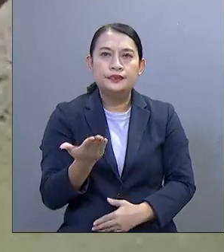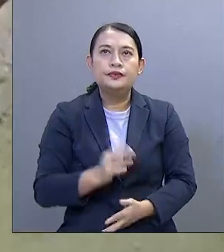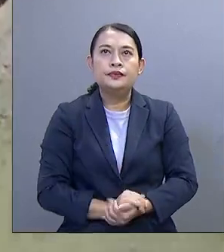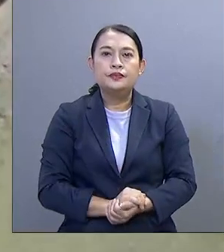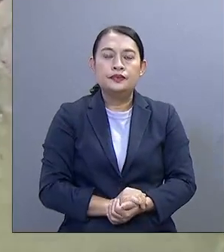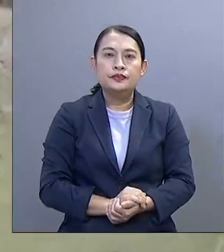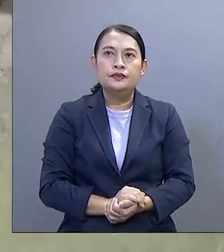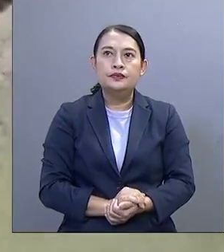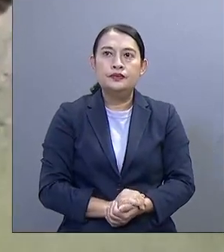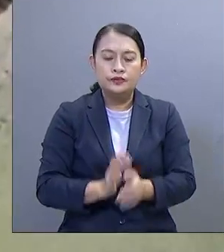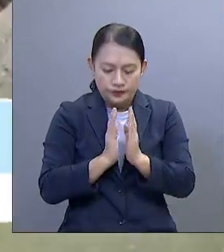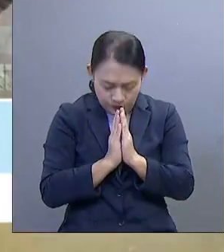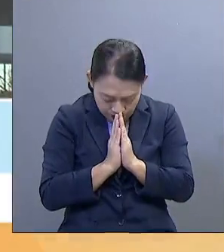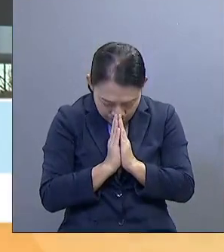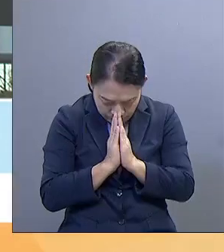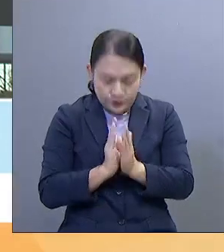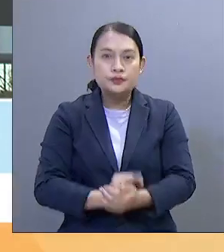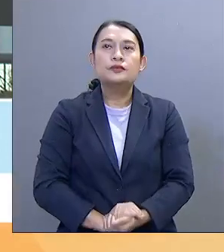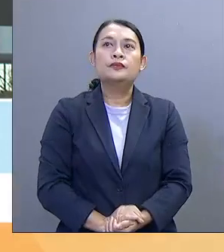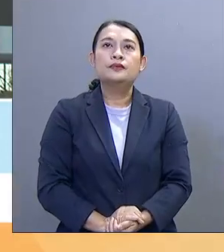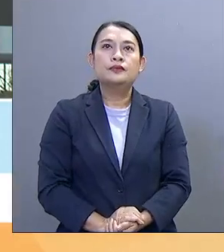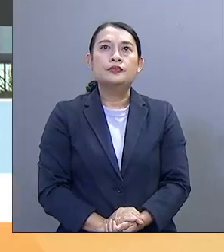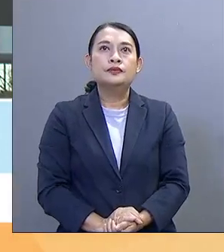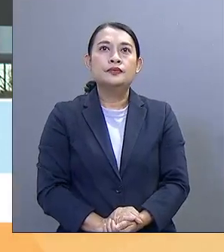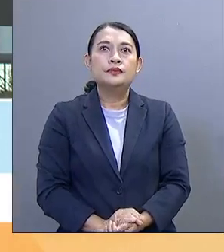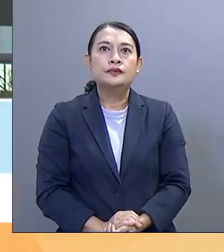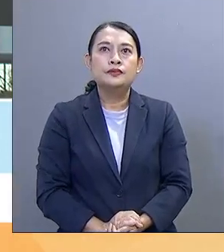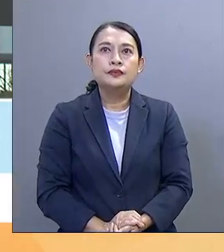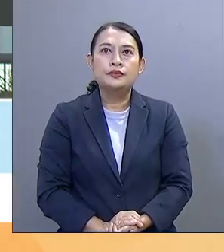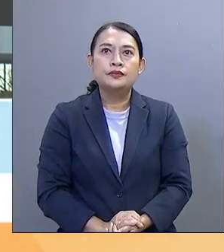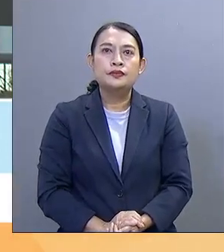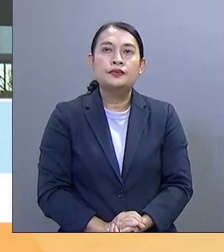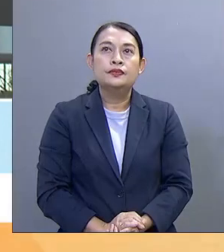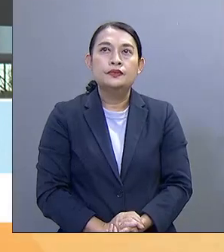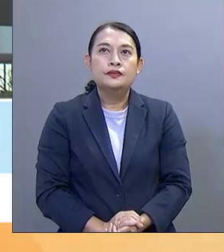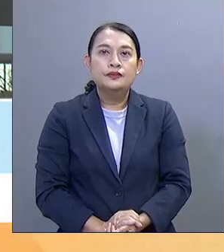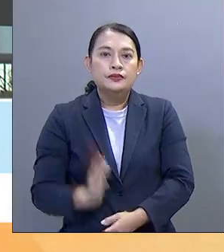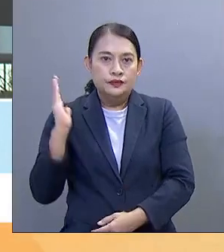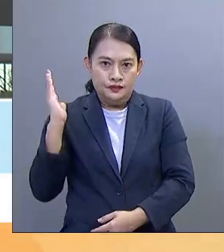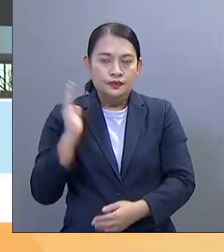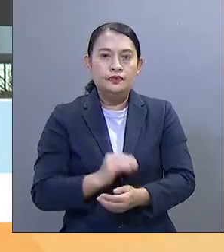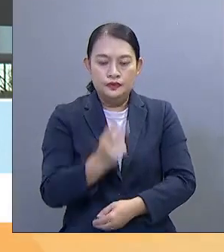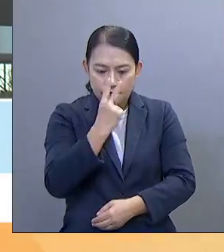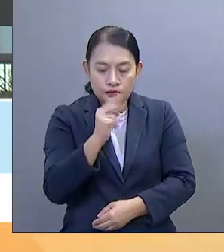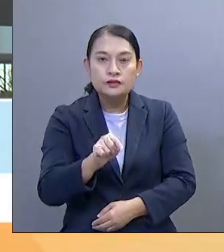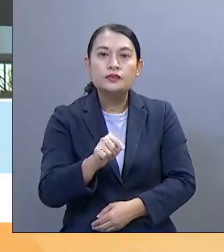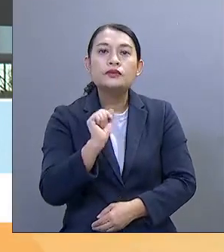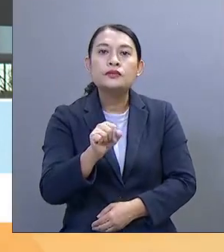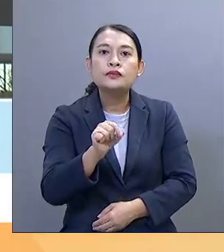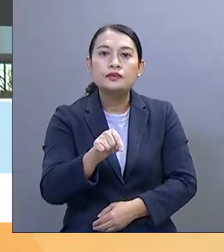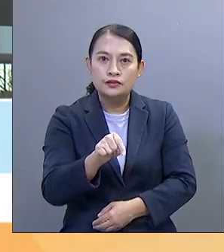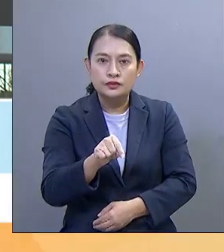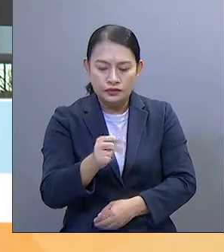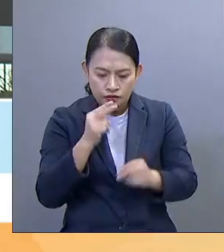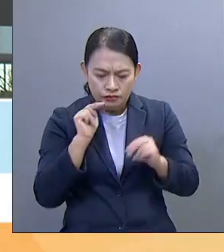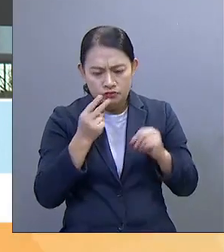สวัดีค่ะท่านอธิบัทิาพค่ะสวดีค่ะคุเปรียราาิครัเห็นพืนที่แล้ว เย่ trays